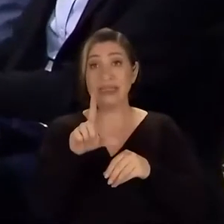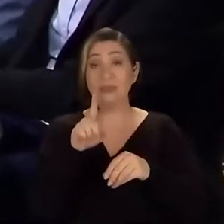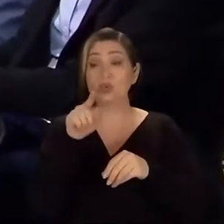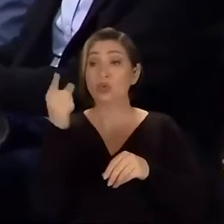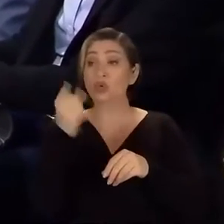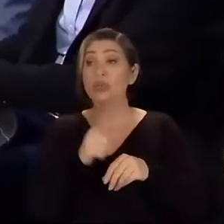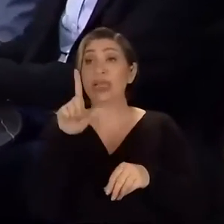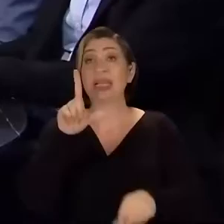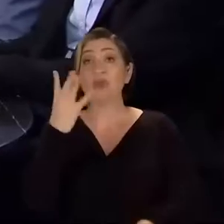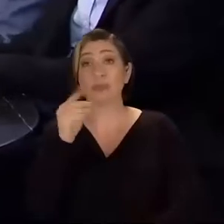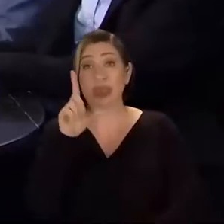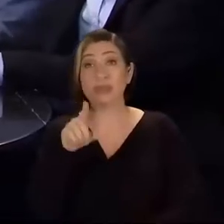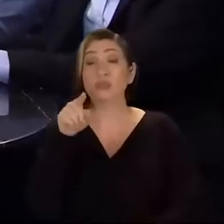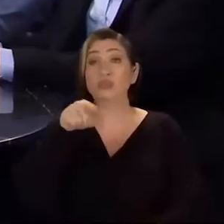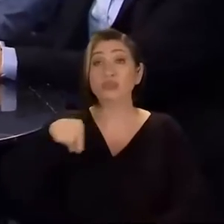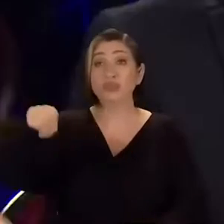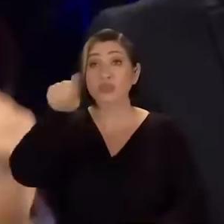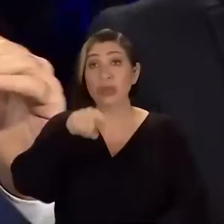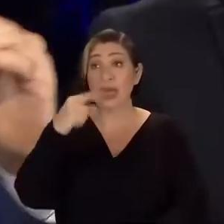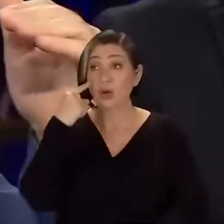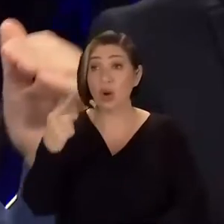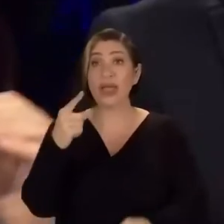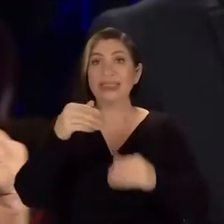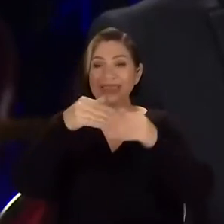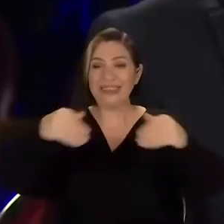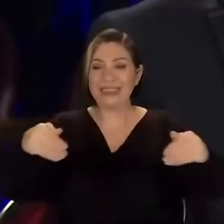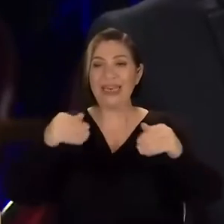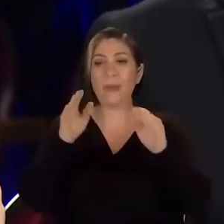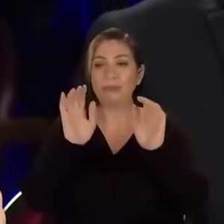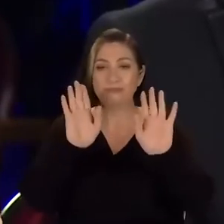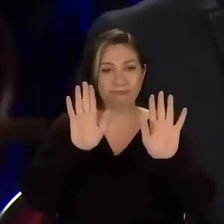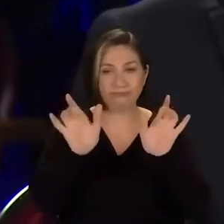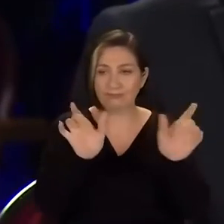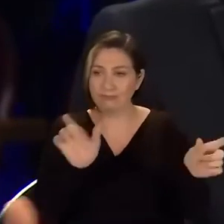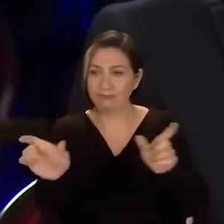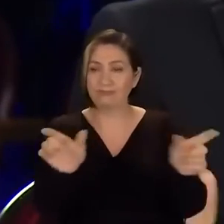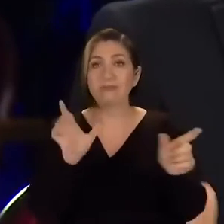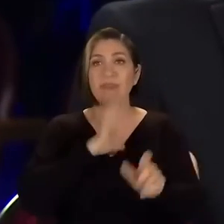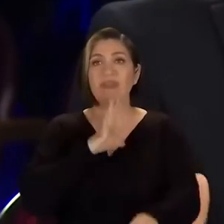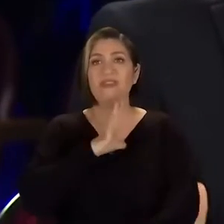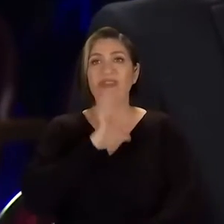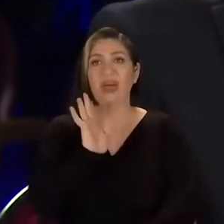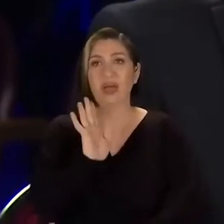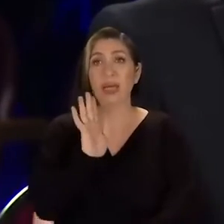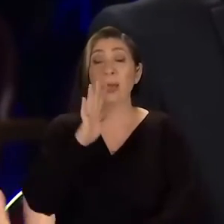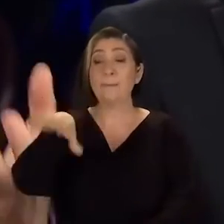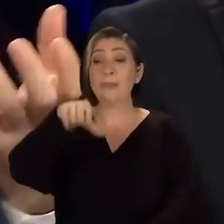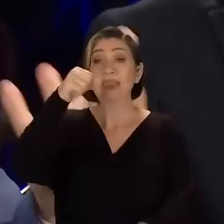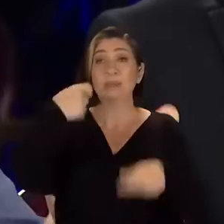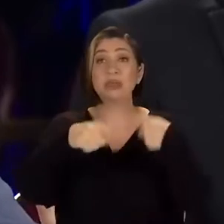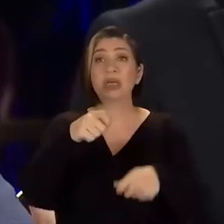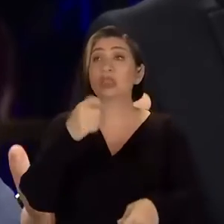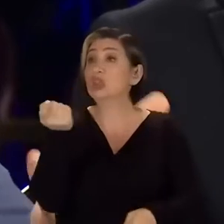likit olmanız lazım. Bunların üzerinden sınırlamalar geliyor. Yoksa zaten Merkez Bankası'nın işi